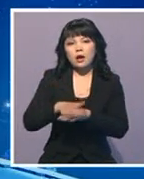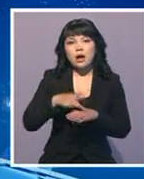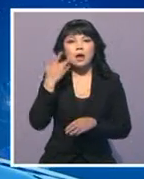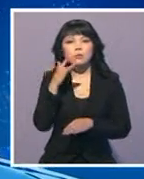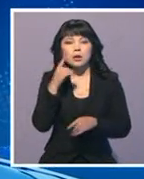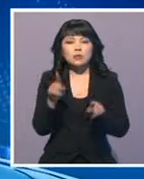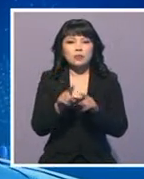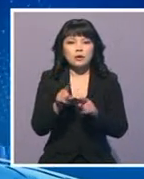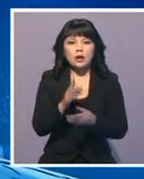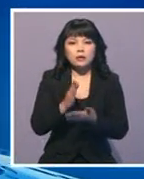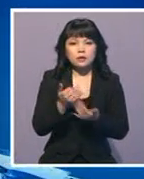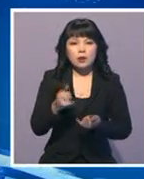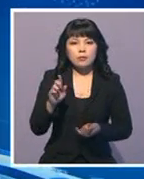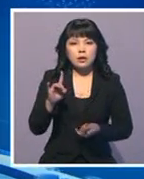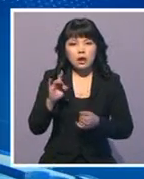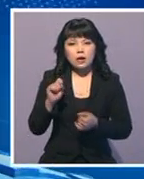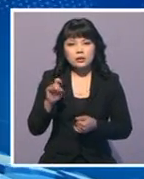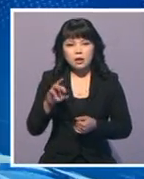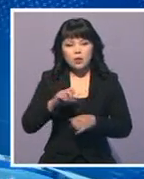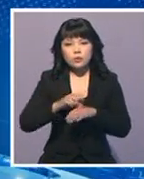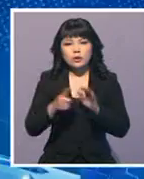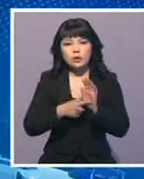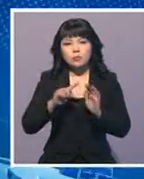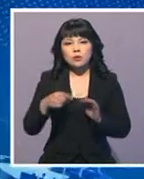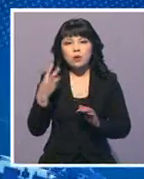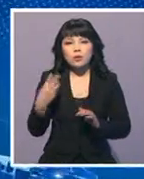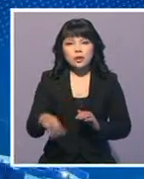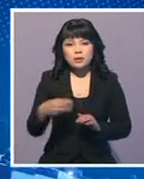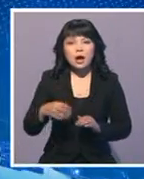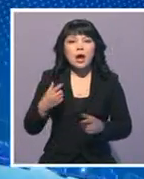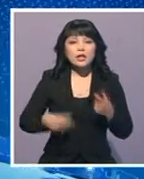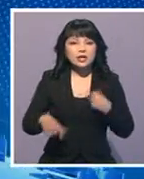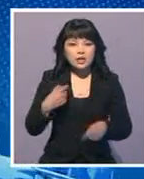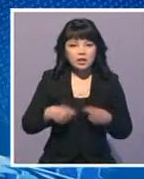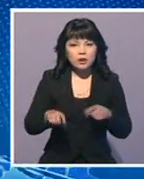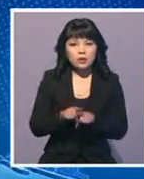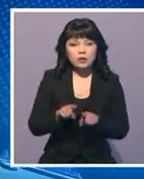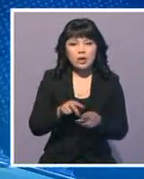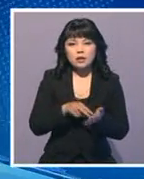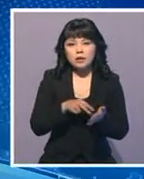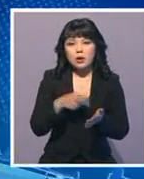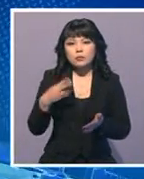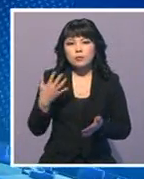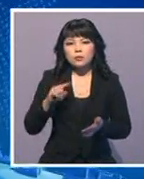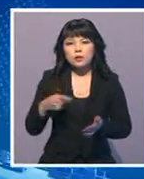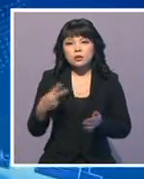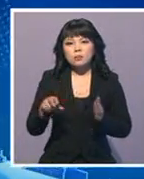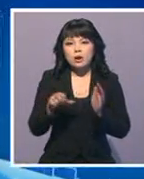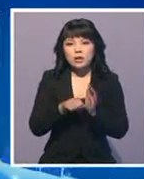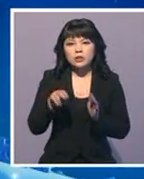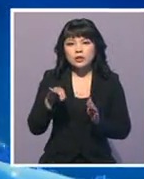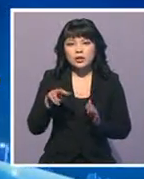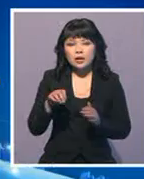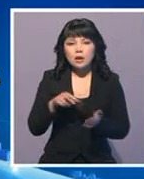өтпеді. Нақтырақ айтсақ, Бразилия реалы 17,30, Аргентина песосы 35,26, Чили